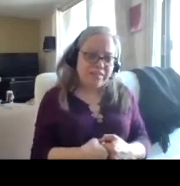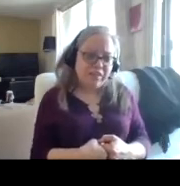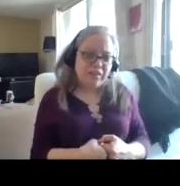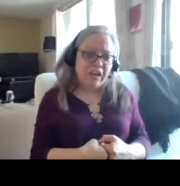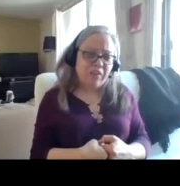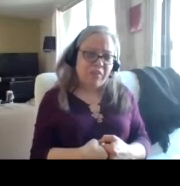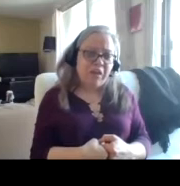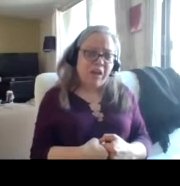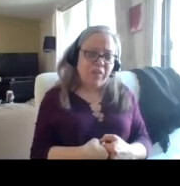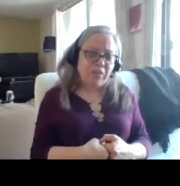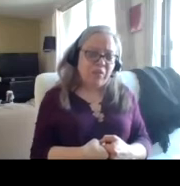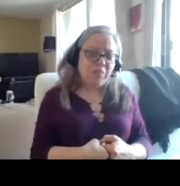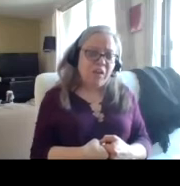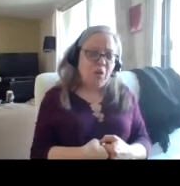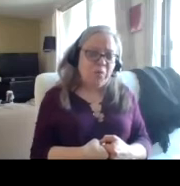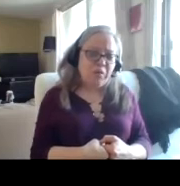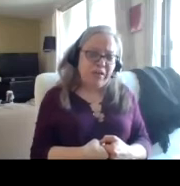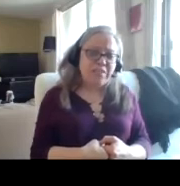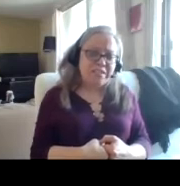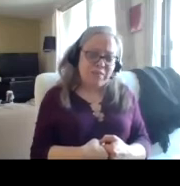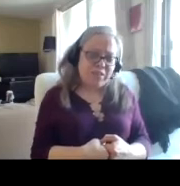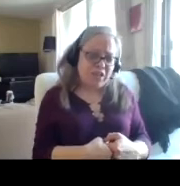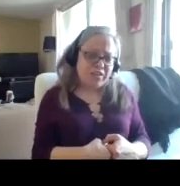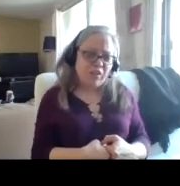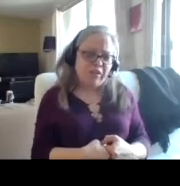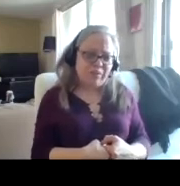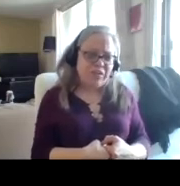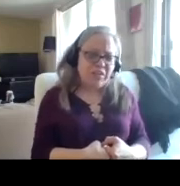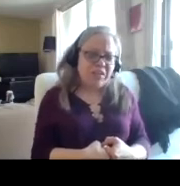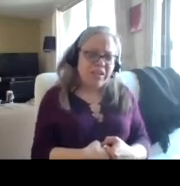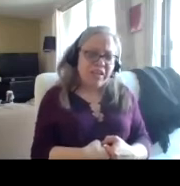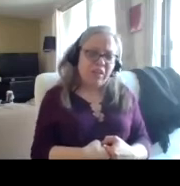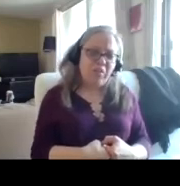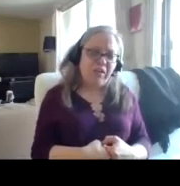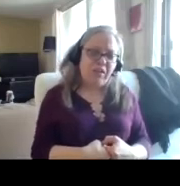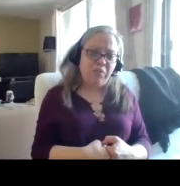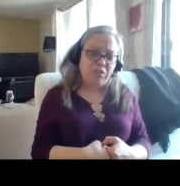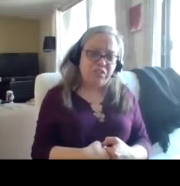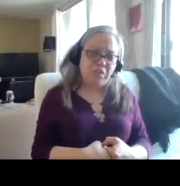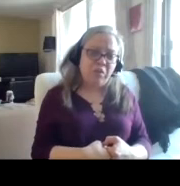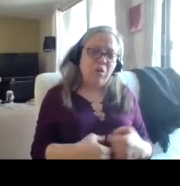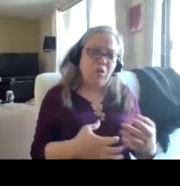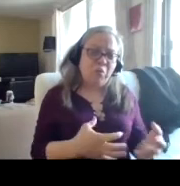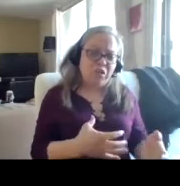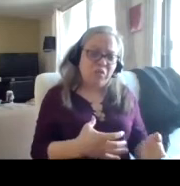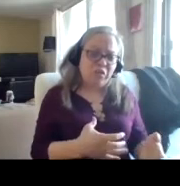vaccinés. Et il y a aussi une liste encore un peu plus longue de d'autres possibilités,